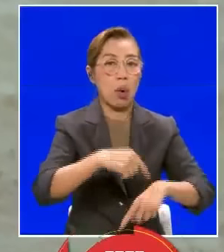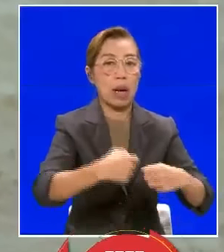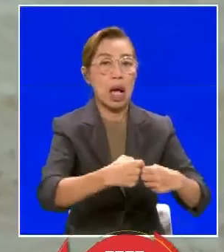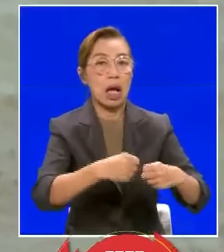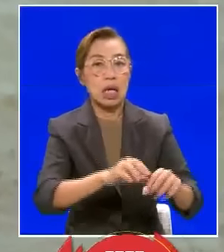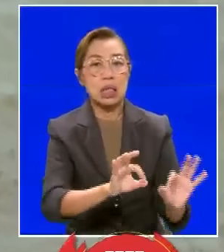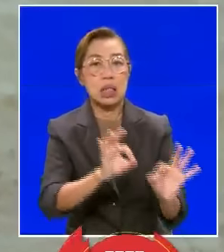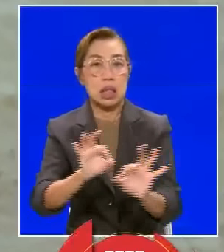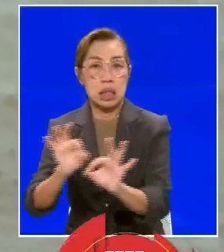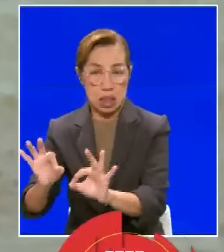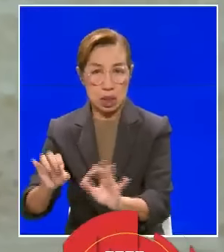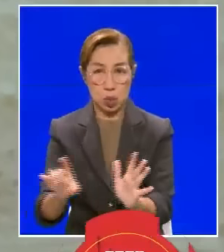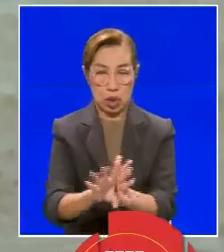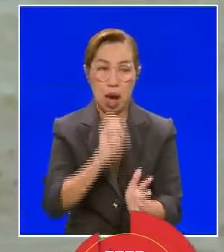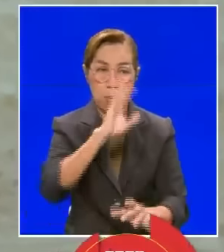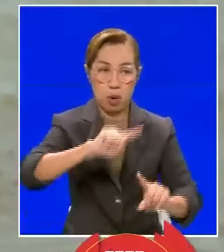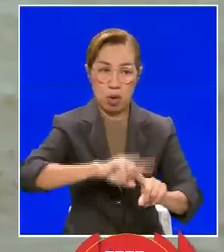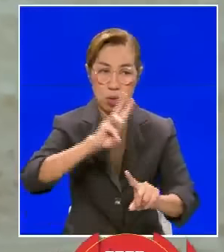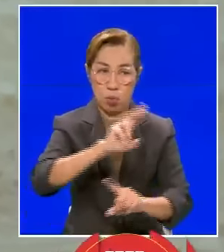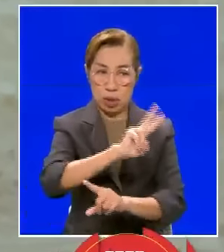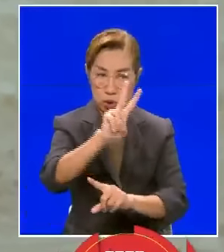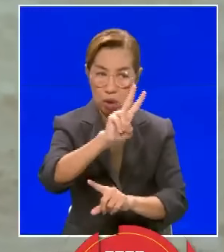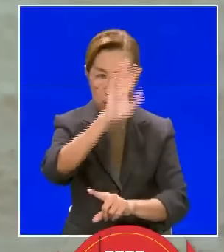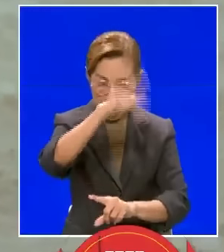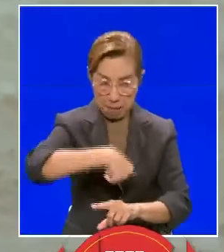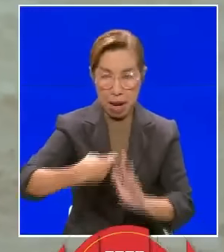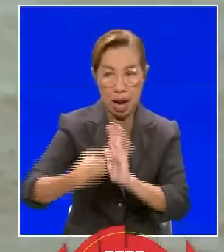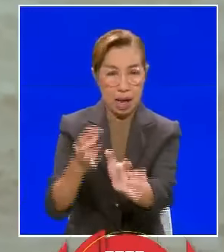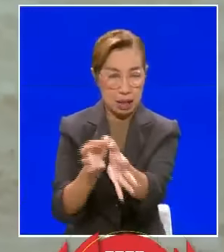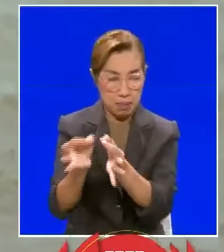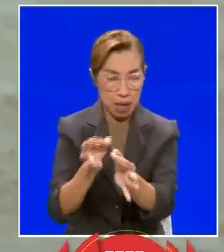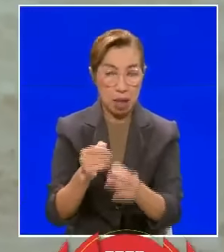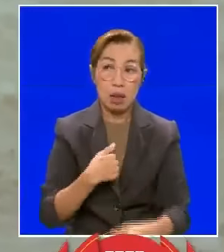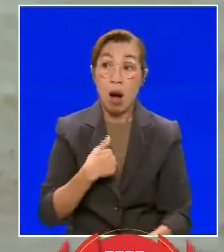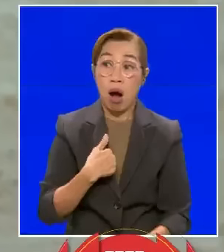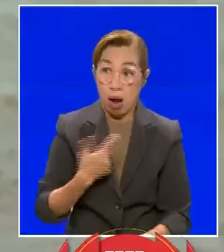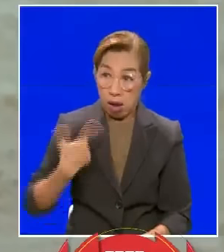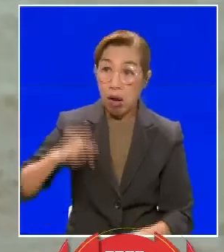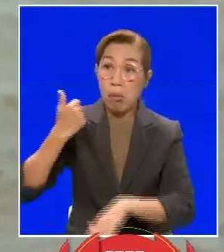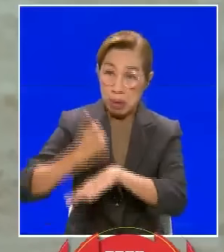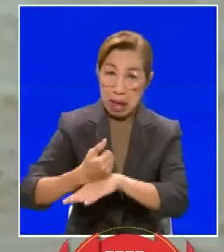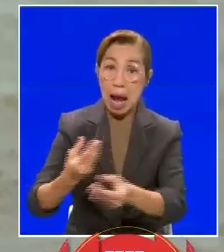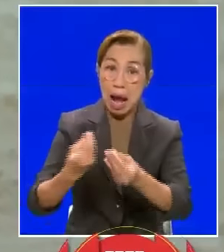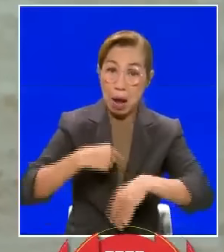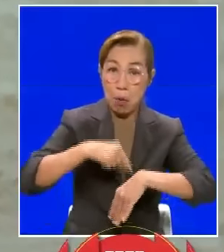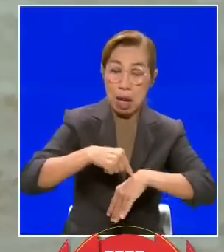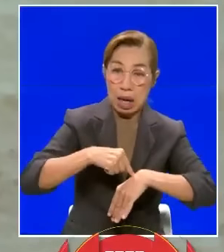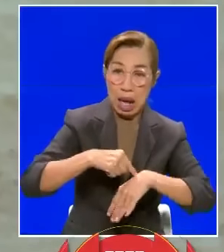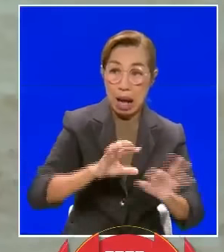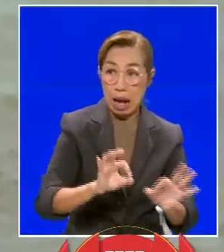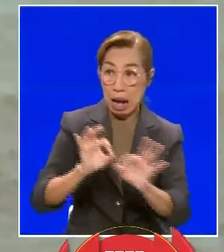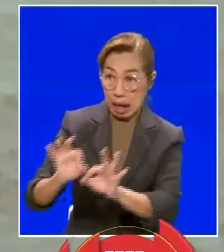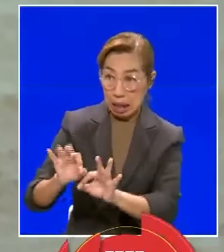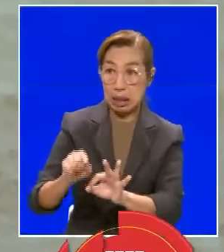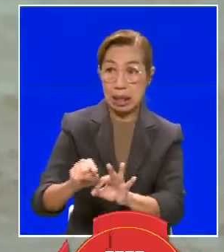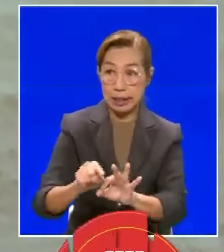วโดยคุณชัยธวัฒน์ตุลาธนหัวหน้าพรรคให้สัมภาษณ์บอกพอศาลท่านขยายเวลาก้าวไกลเองก็มีเวลาทำคำชี้แจ